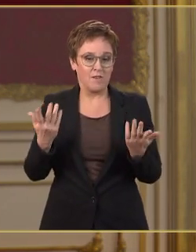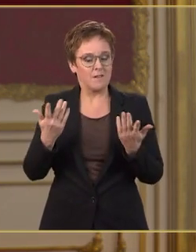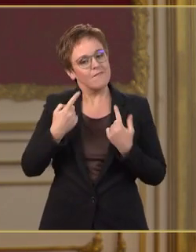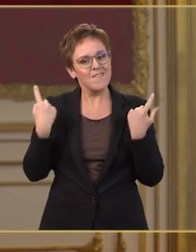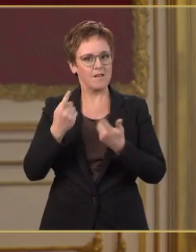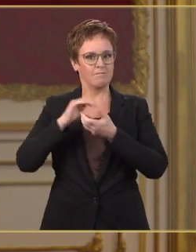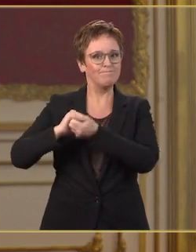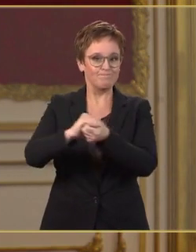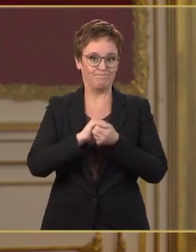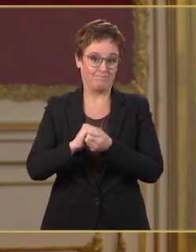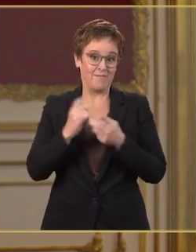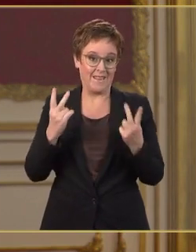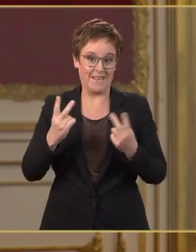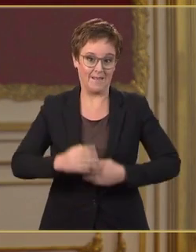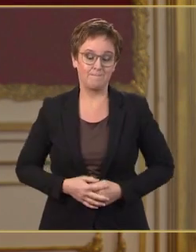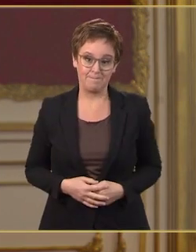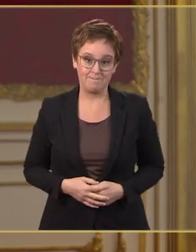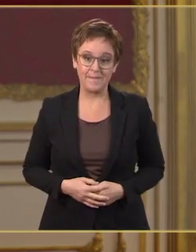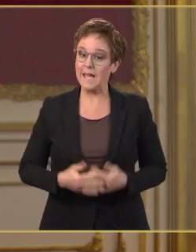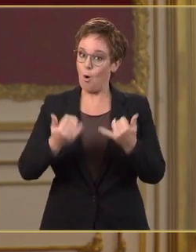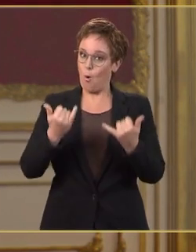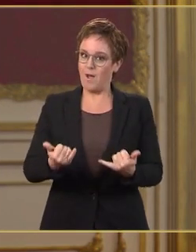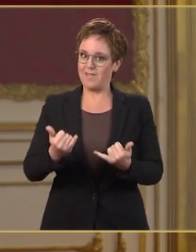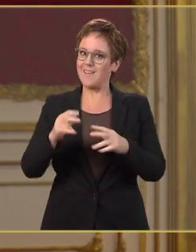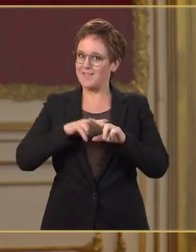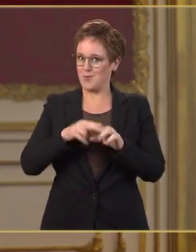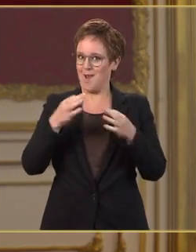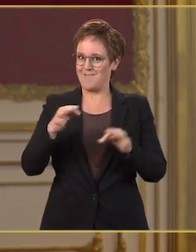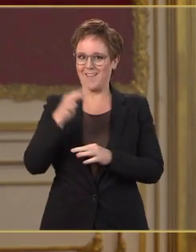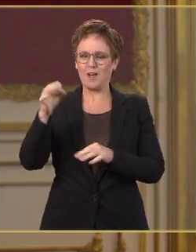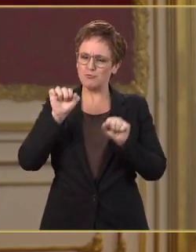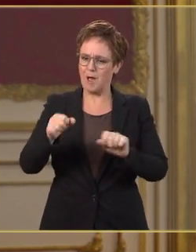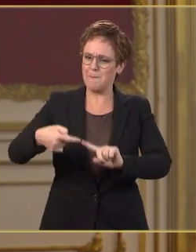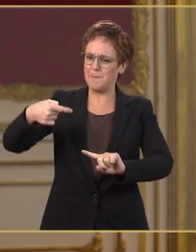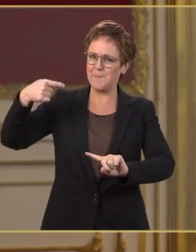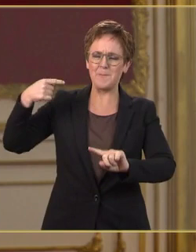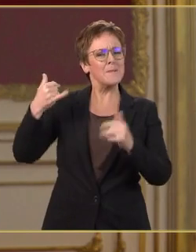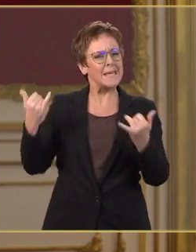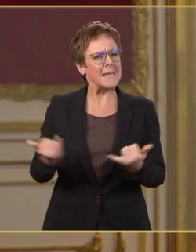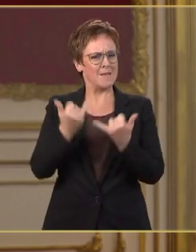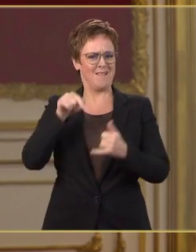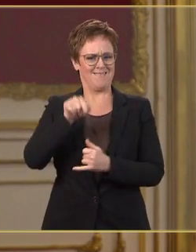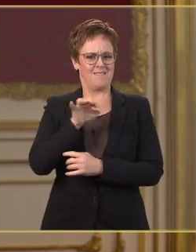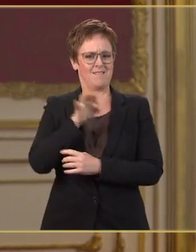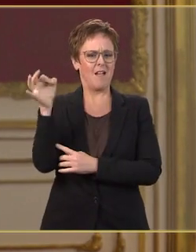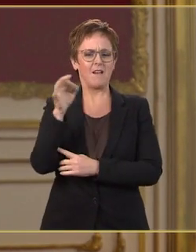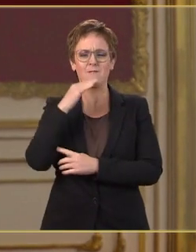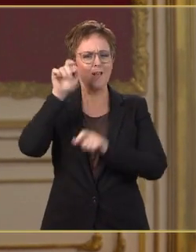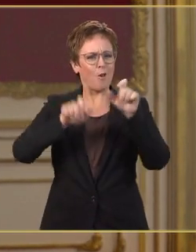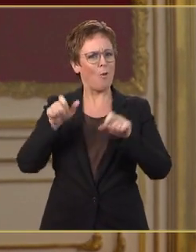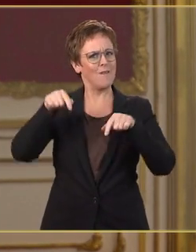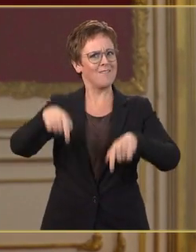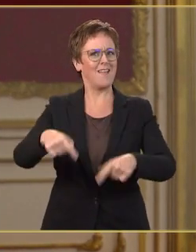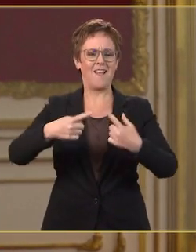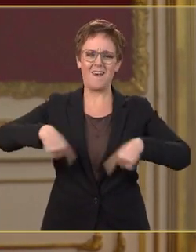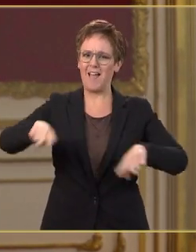gemeinschaft gerade der nationalfeiertag ist normalerweise ein tag an dem sich viele menschen in unserem